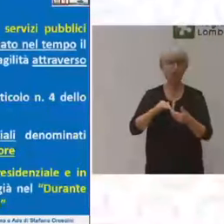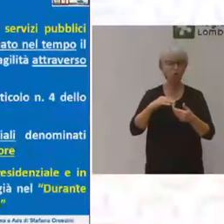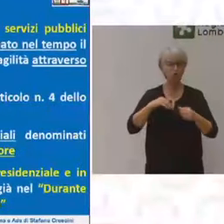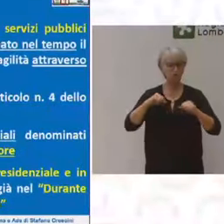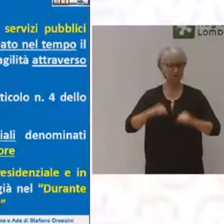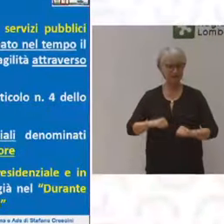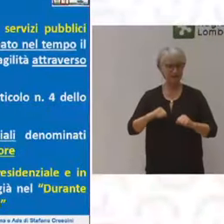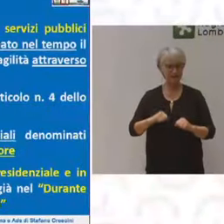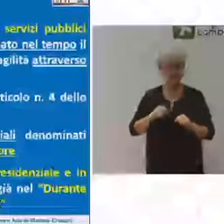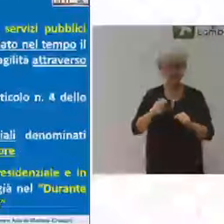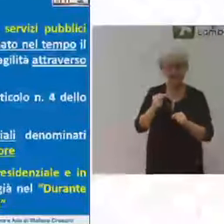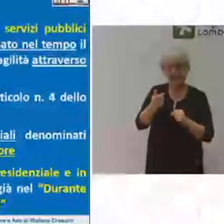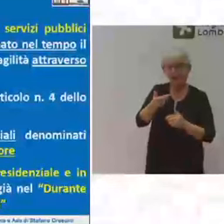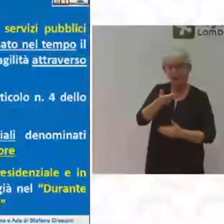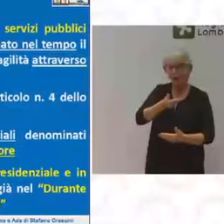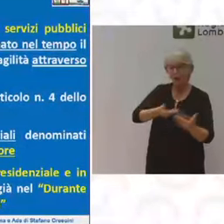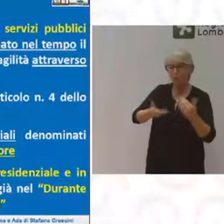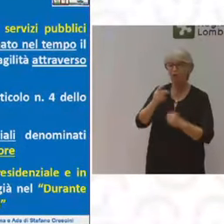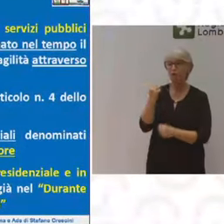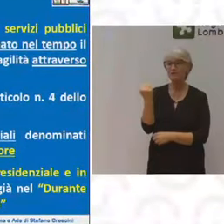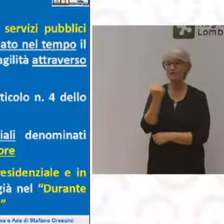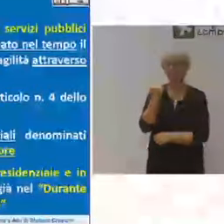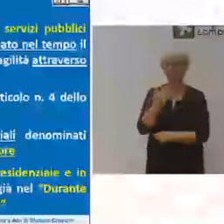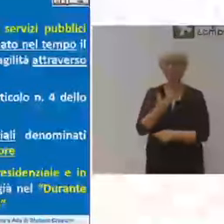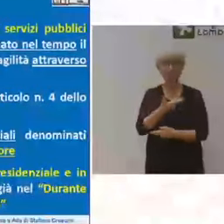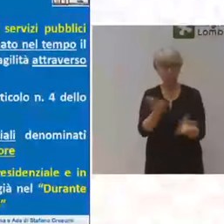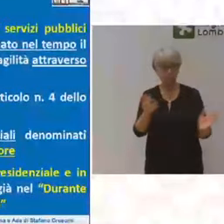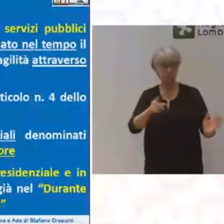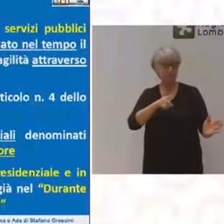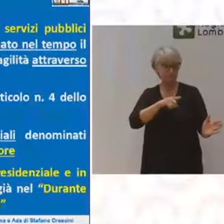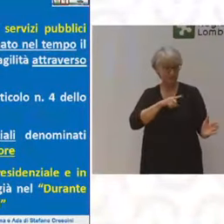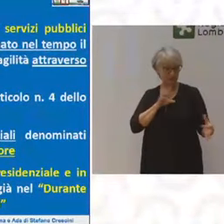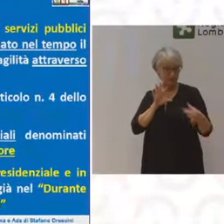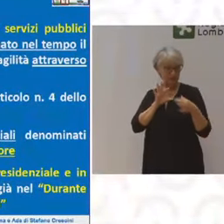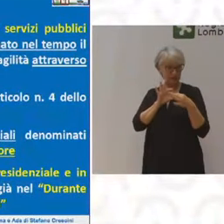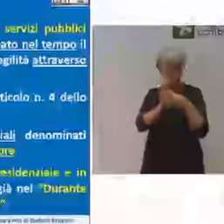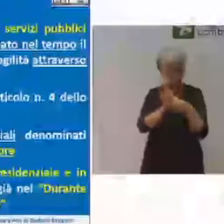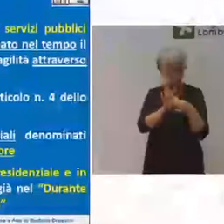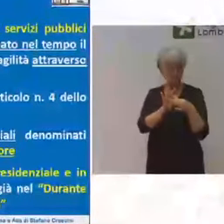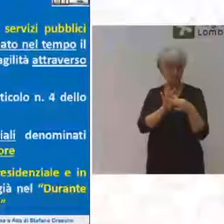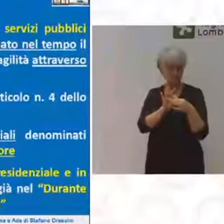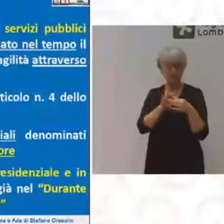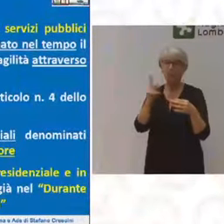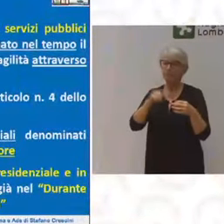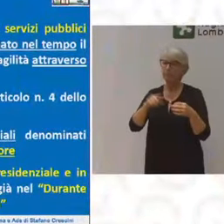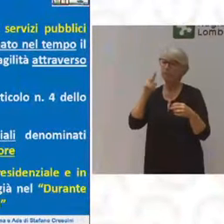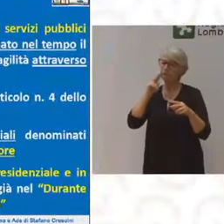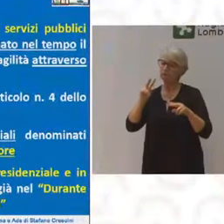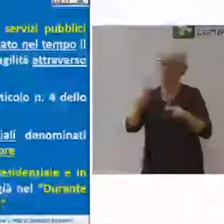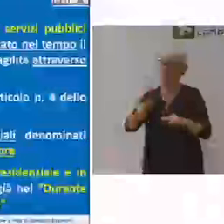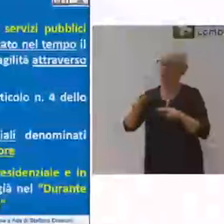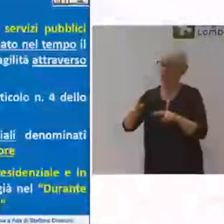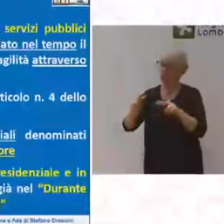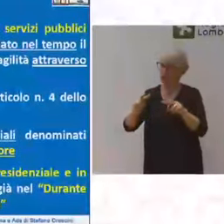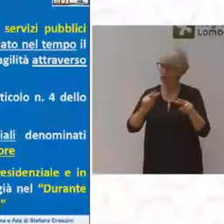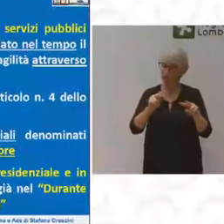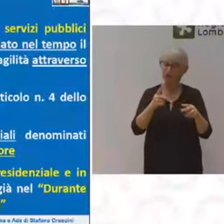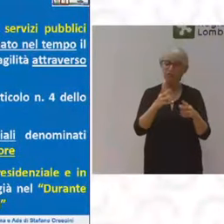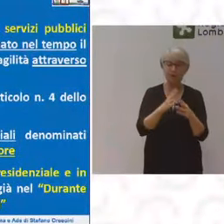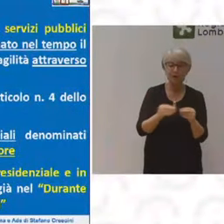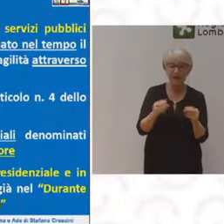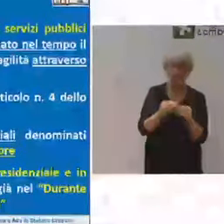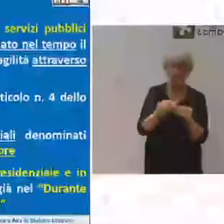in collaborazione con i servizi pubblici e privati, attraverso l'attività di monitoraggio dei propri monitori, realizza e